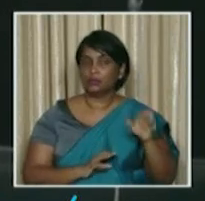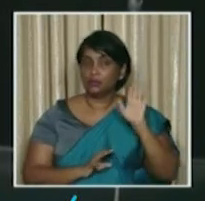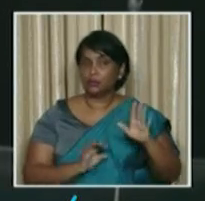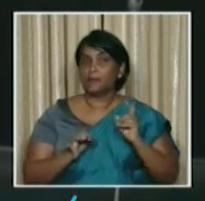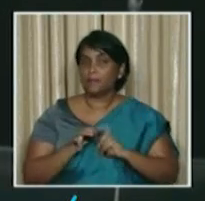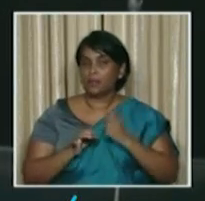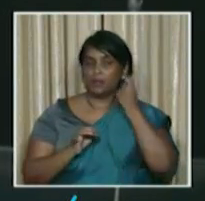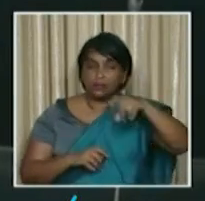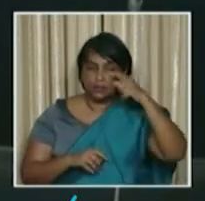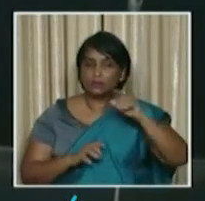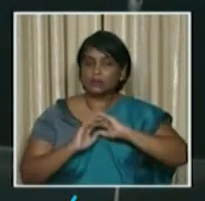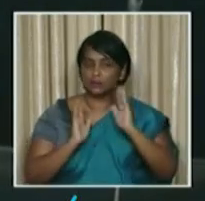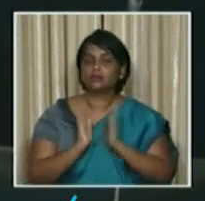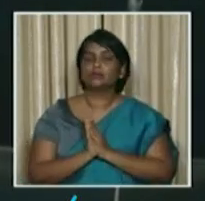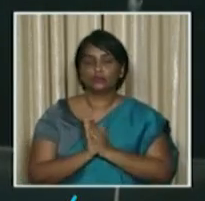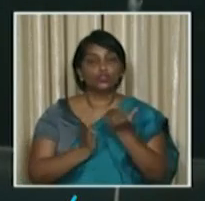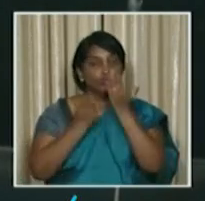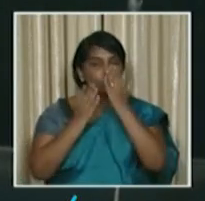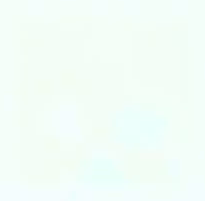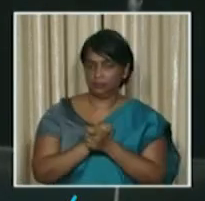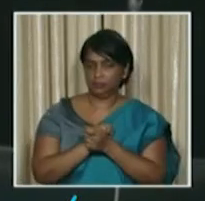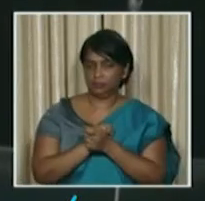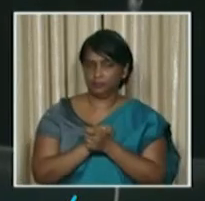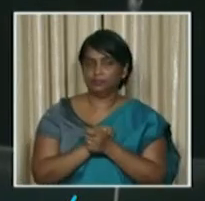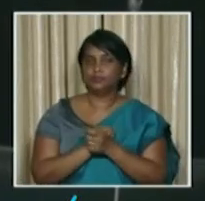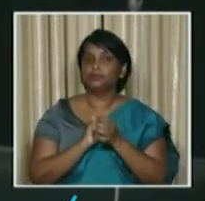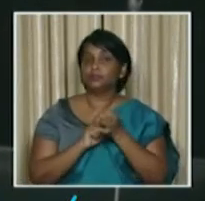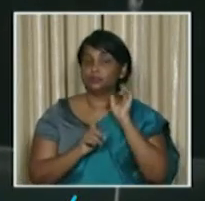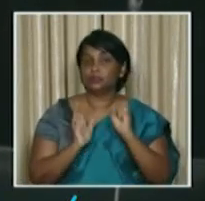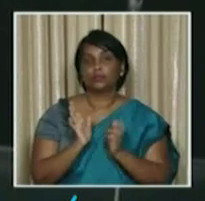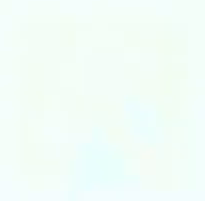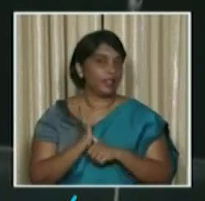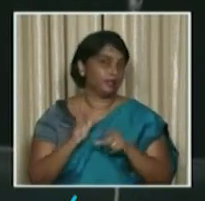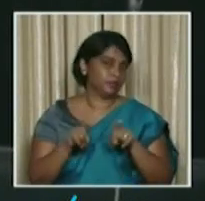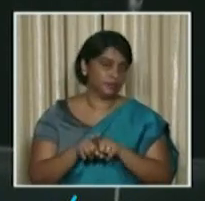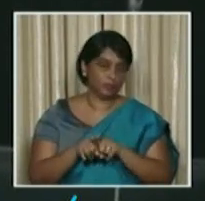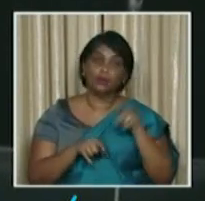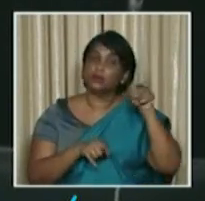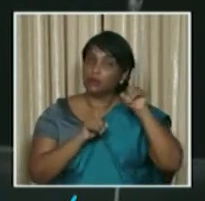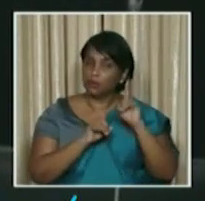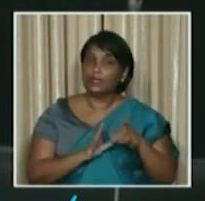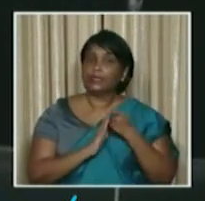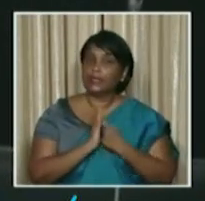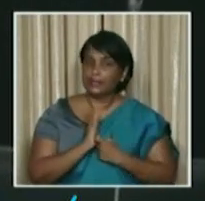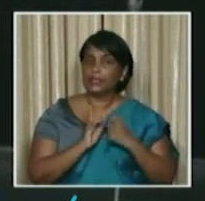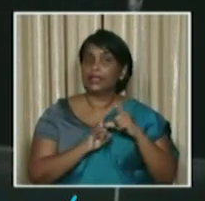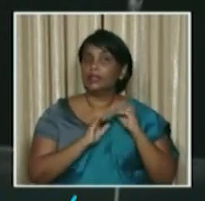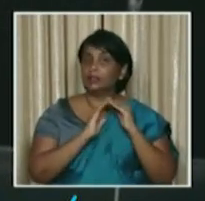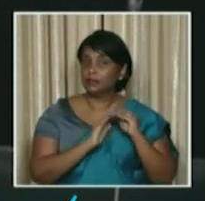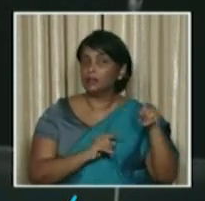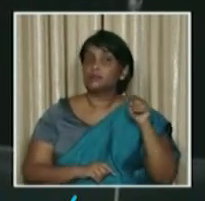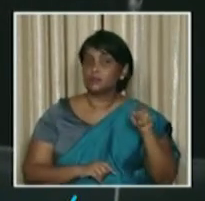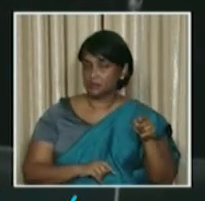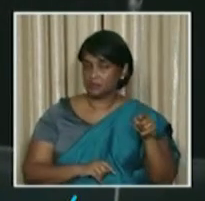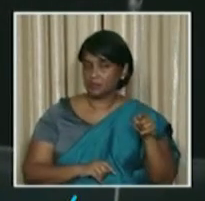කරුණු සාක්ෂි තාක්ෂි බවට පරිවර්තනය කරන්න ඕනේ. ජනාධිපති කොමිෂන් සභාව පනත අනුව ඒක නීතිපති දෙපාර්තමේන්තුවේ තමයි ඒ කාර්යභාරය